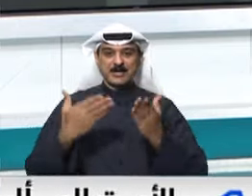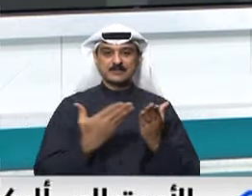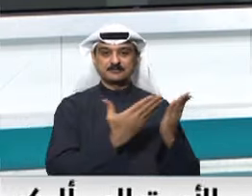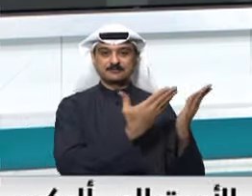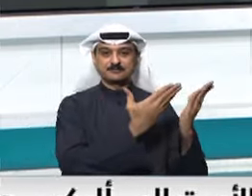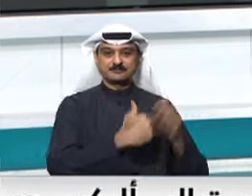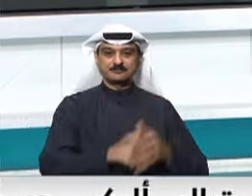لاستكمال النشره